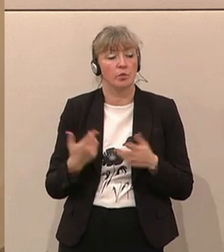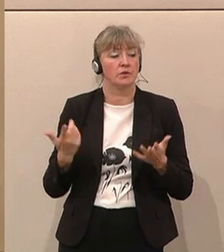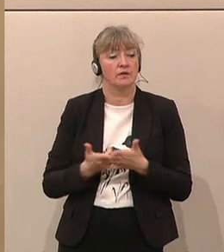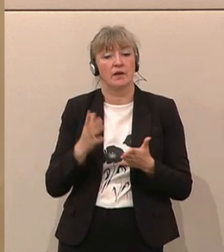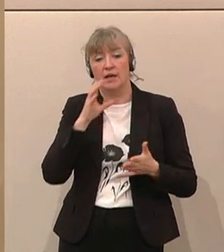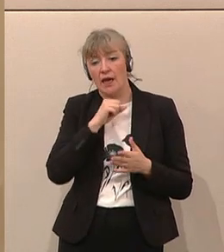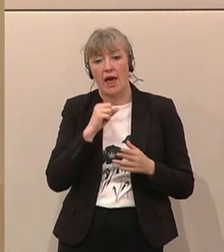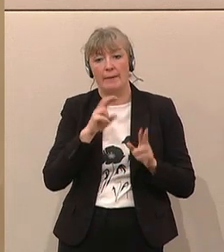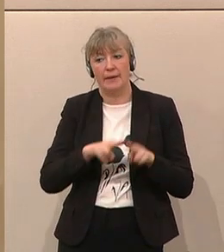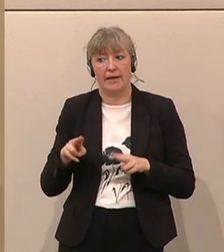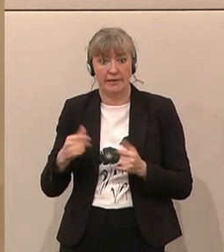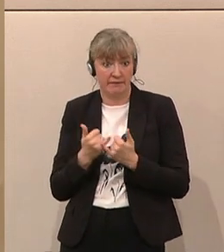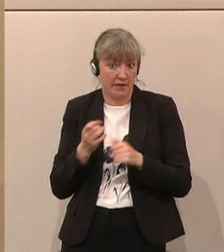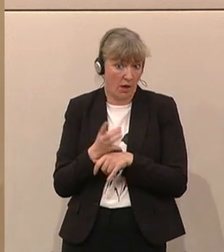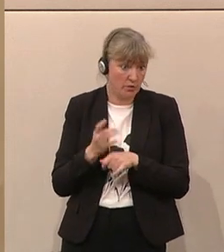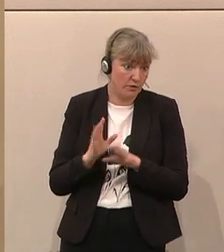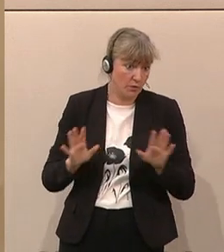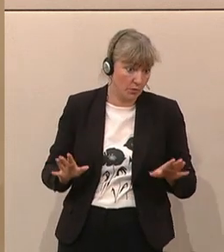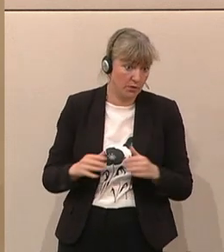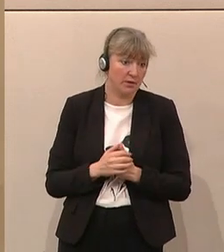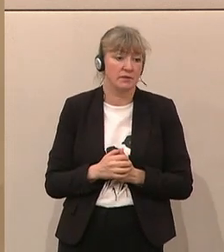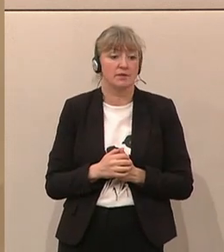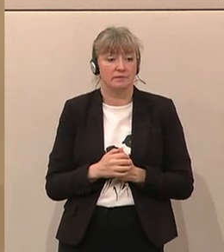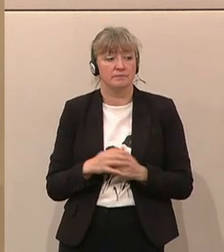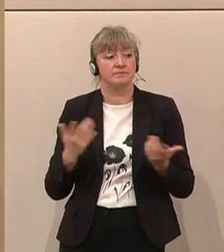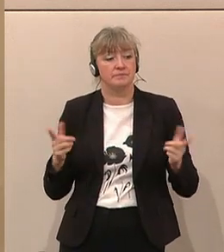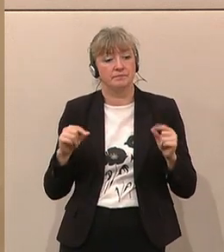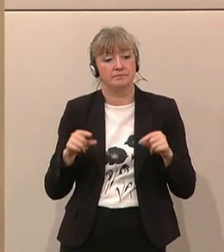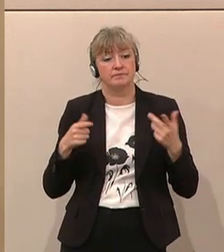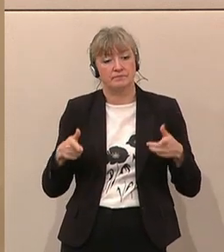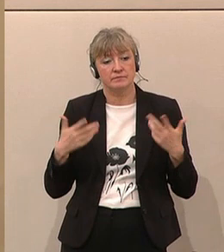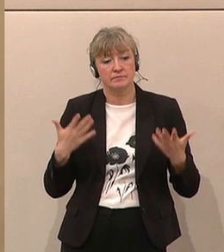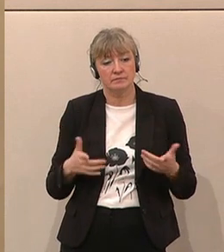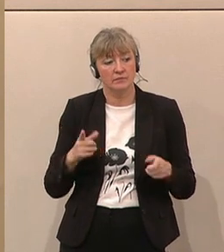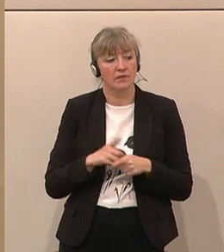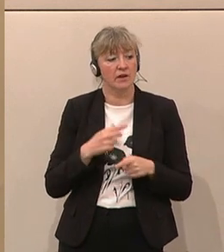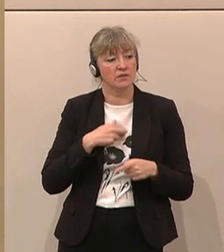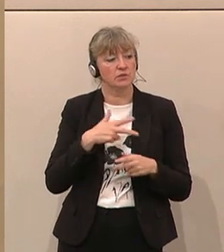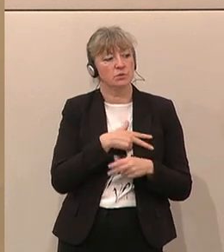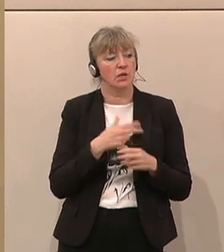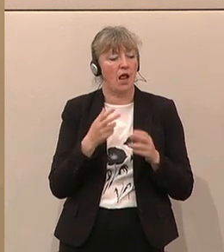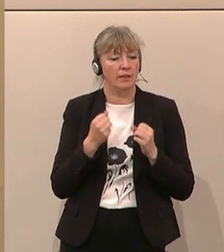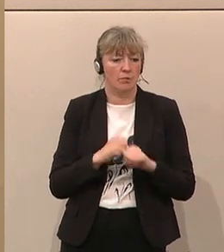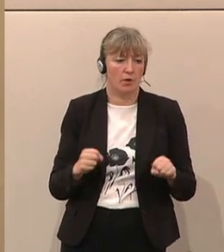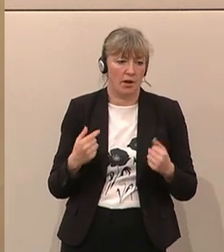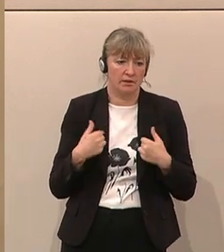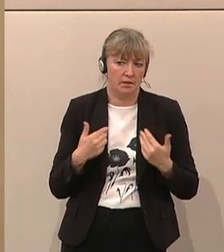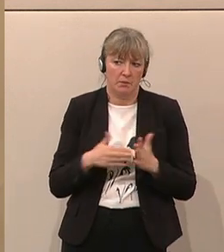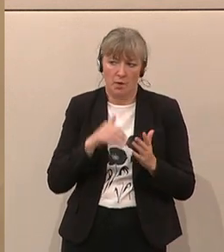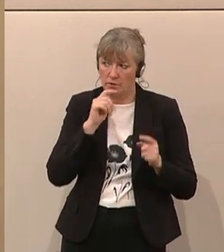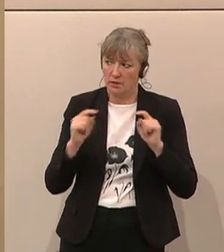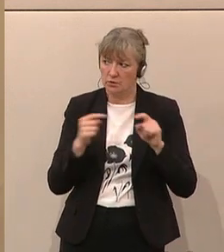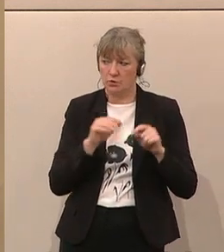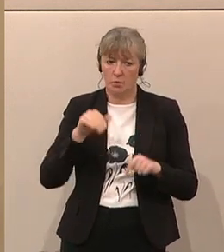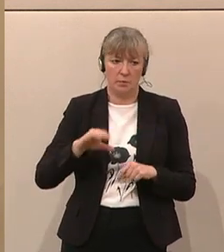die Geheimgerichte auswirken werden, so lange erübrigt sich und für uns Sozialdemokraten die Diskussion